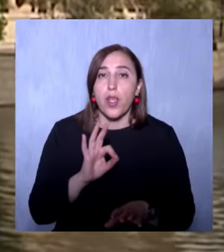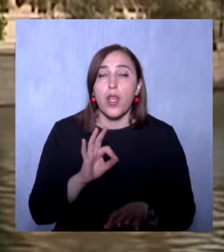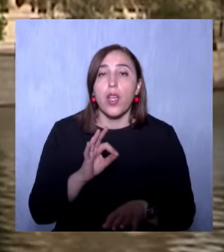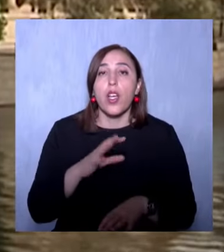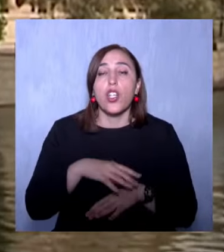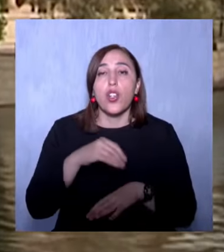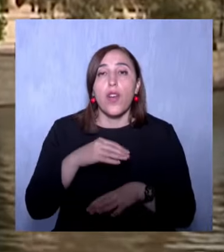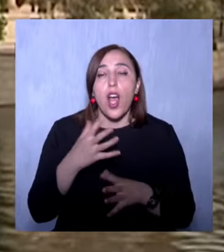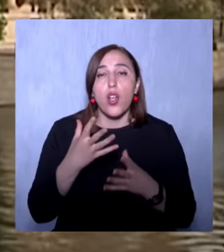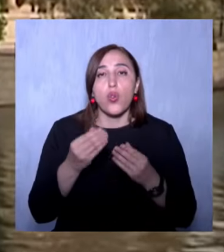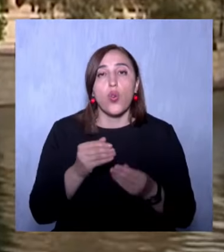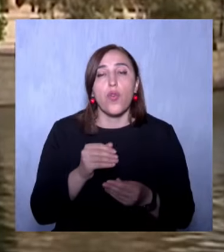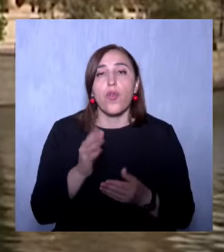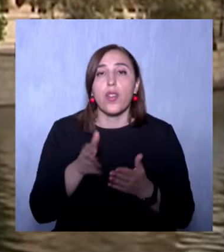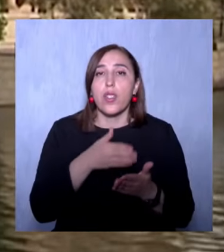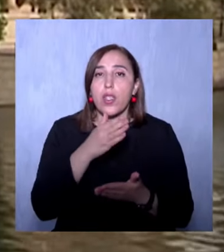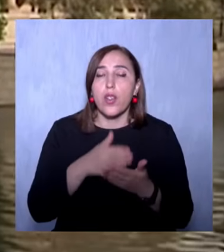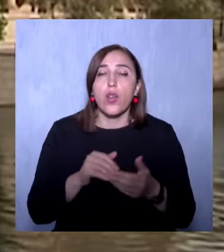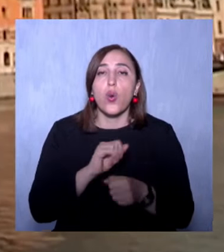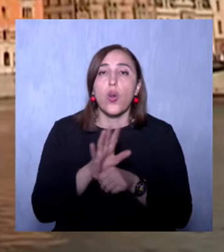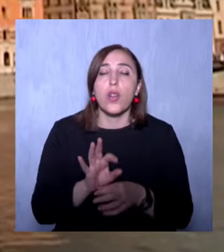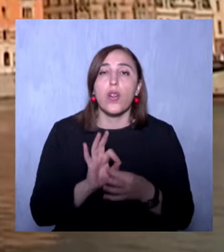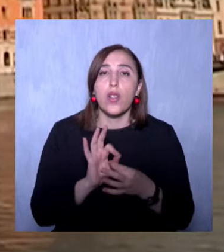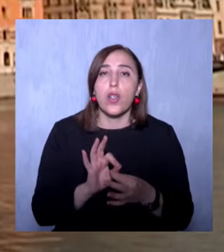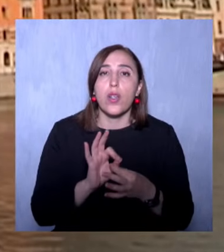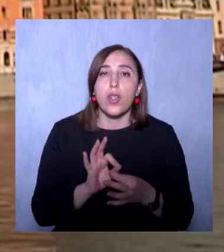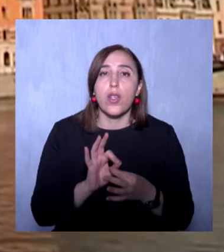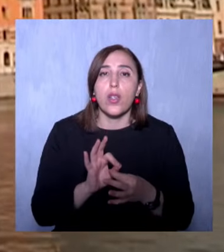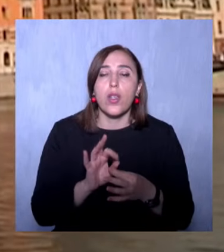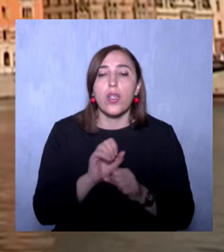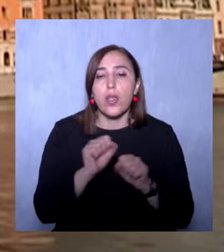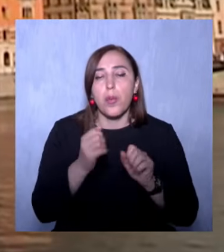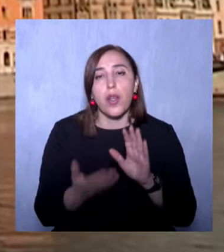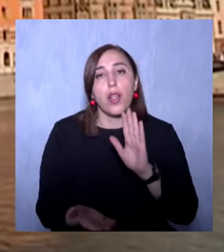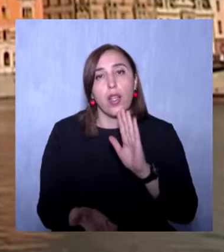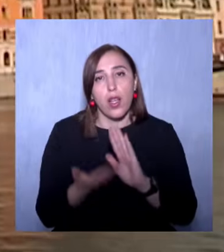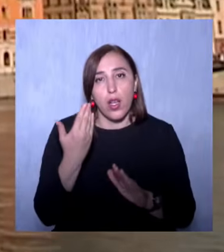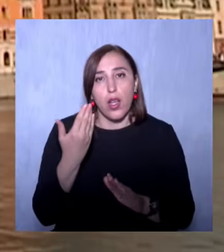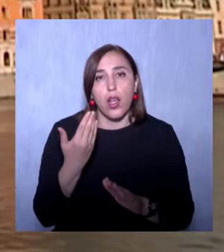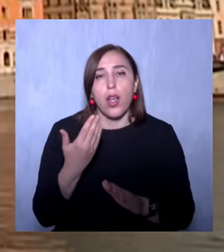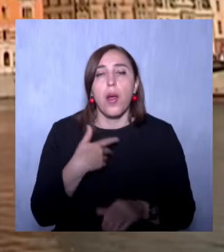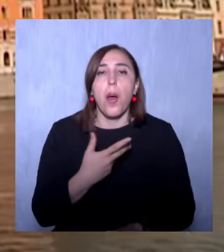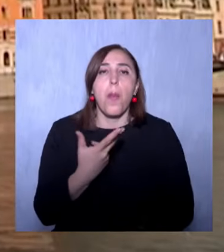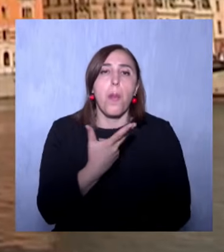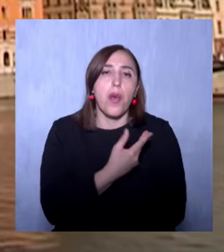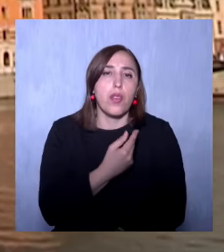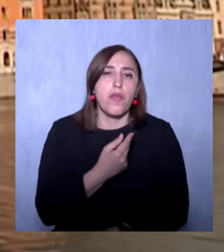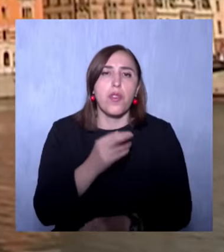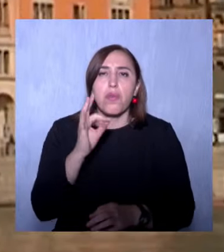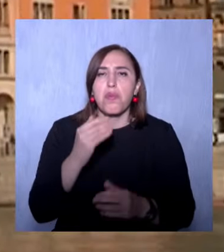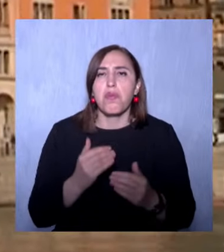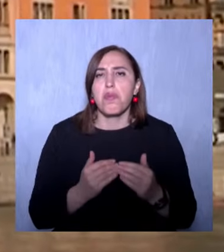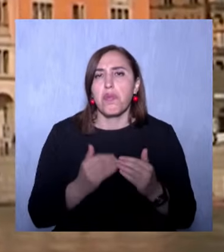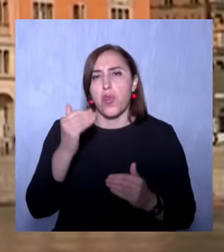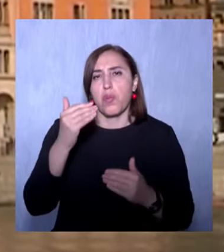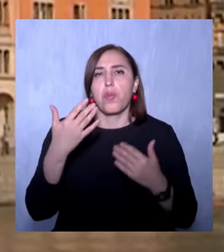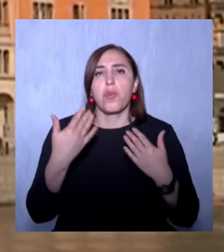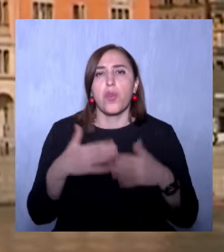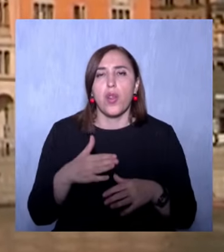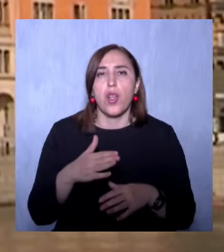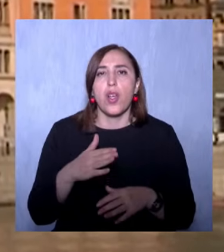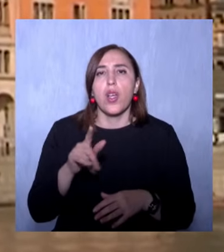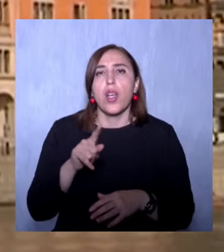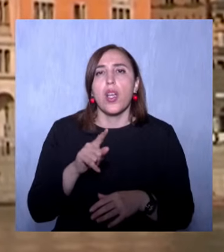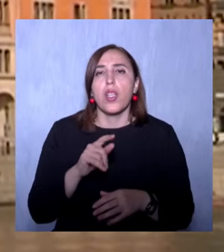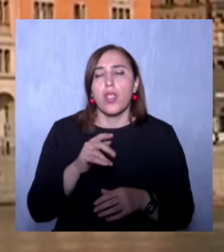Շվեդիան այսօրվանից չեղարկում է կորոնավիրուսի դեմ սահմանված գրեթե բոլոր սահմանափակումները։ Մենք հասել ենք պատվաստման բարձր մակարդակի, հայտարարել է երկրի